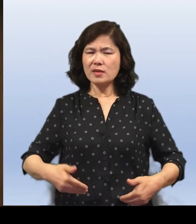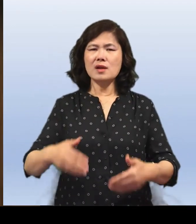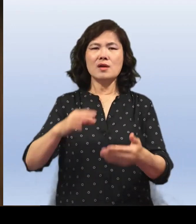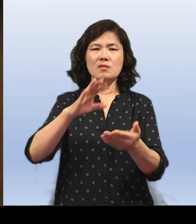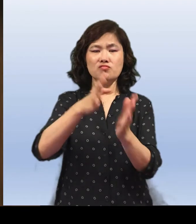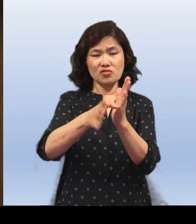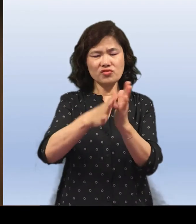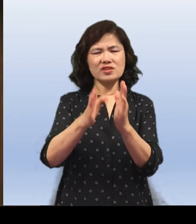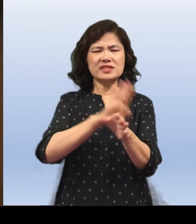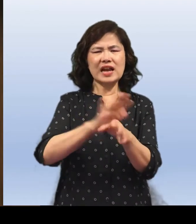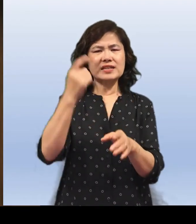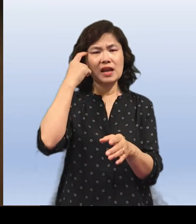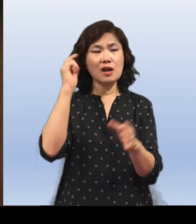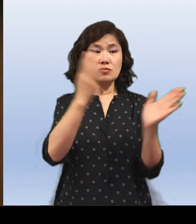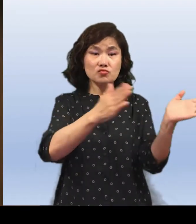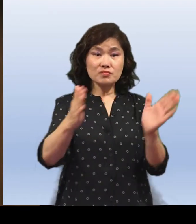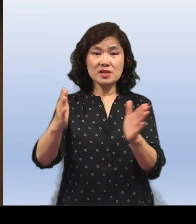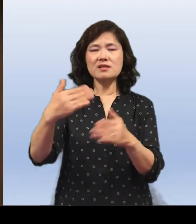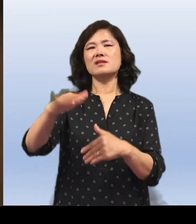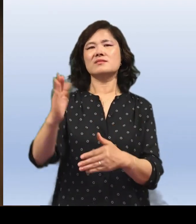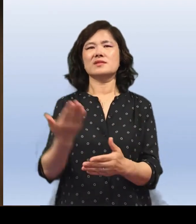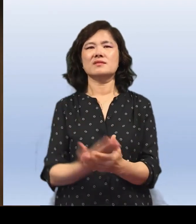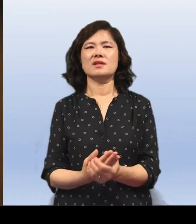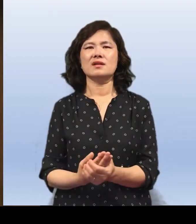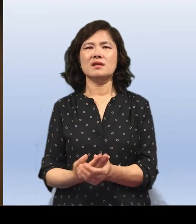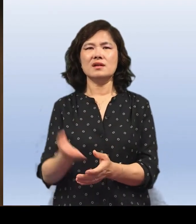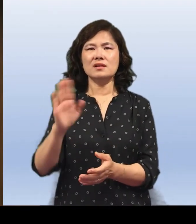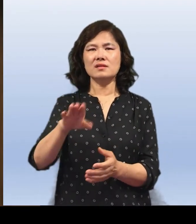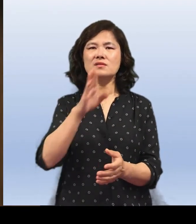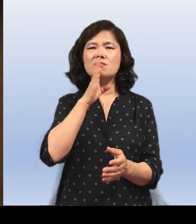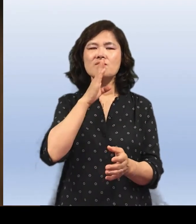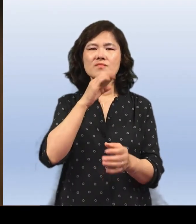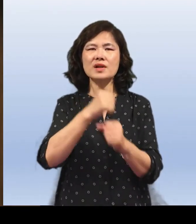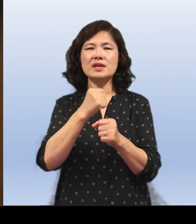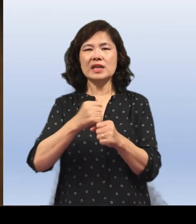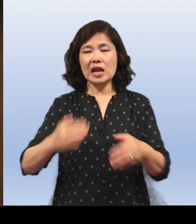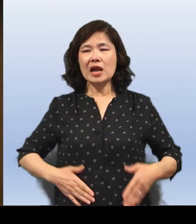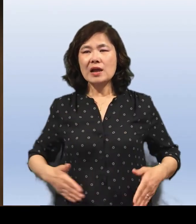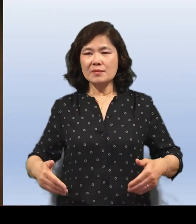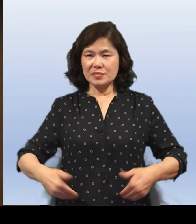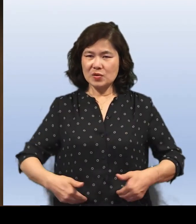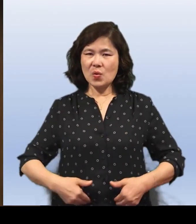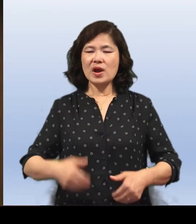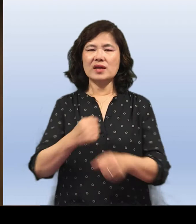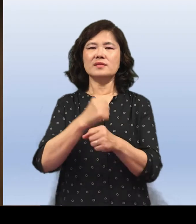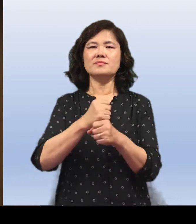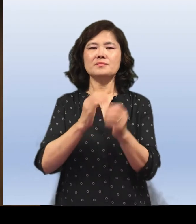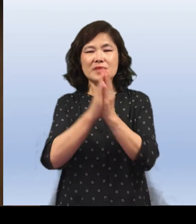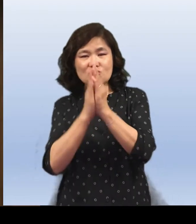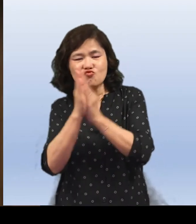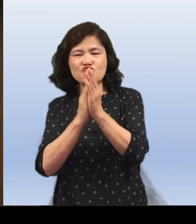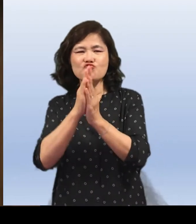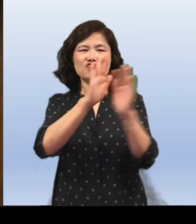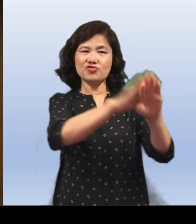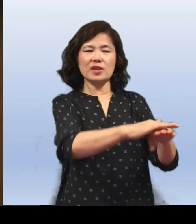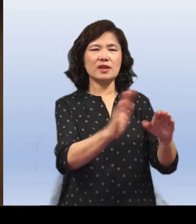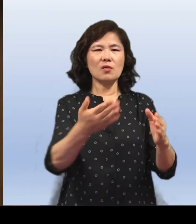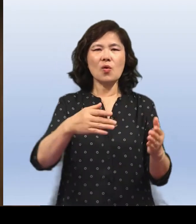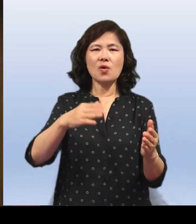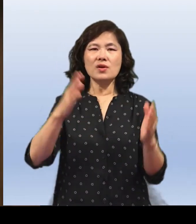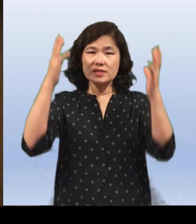잘 생각하고 준비해서 갔어요. 그래서 세면백에는 제가 필요한 샴푸들, 비누들 이런